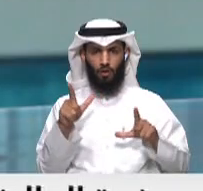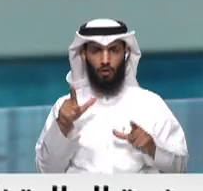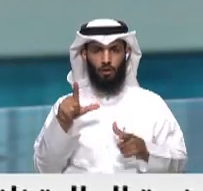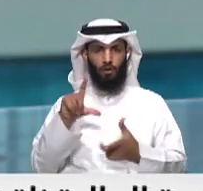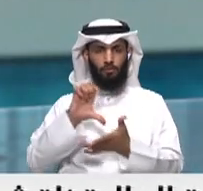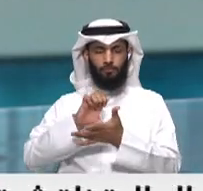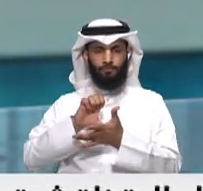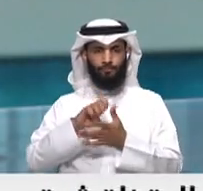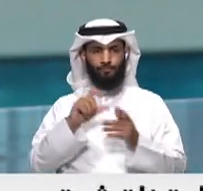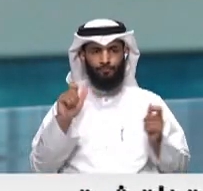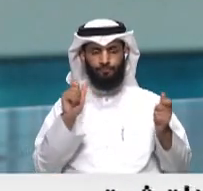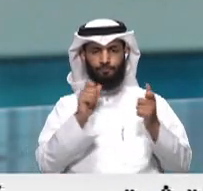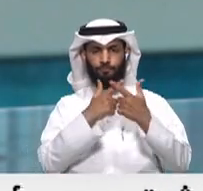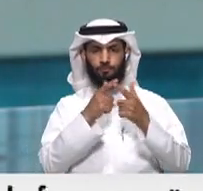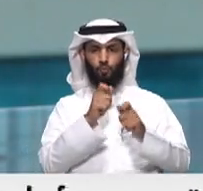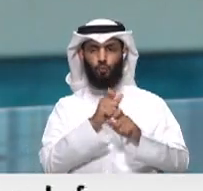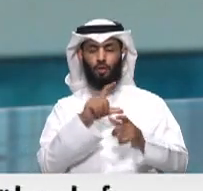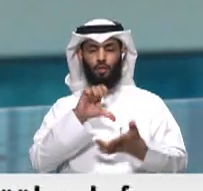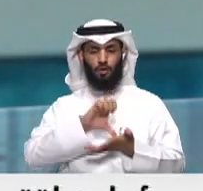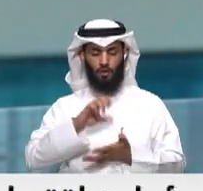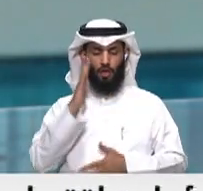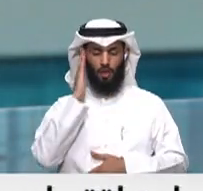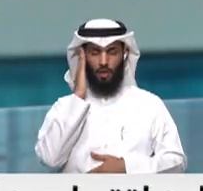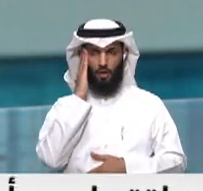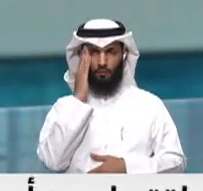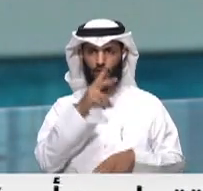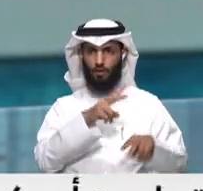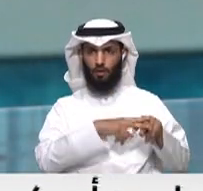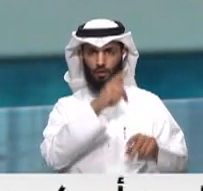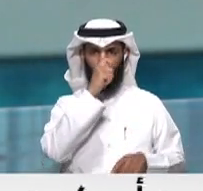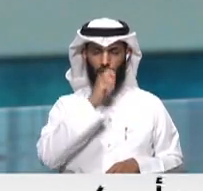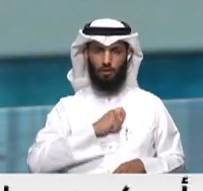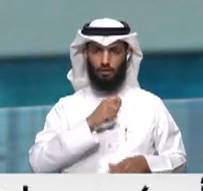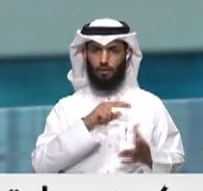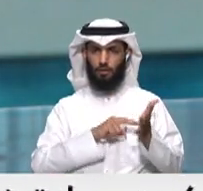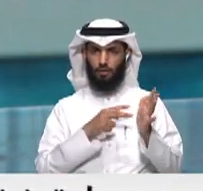بعد بالتنسيق مع الولايات المتحدة الأمريكية؟